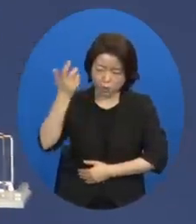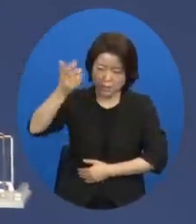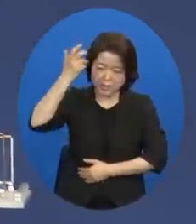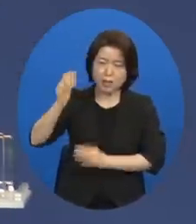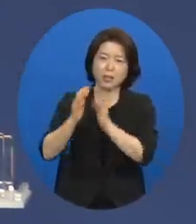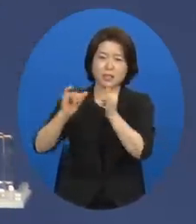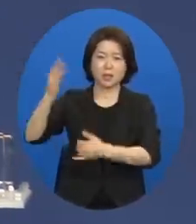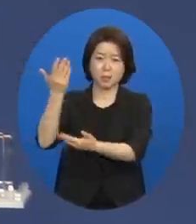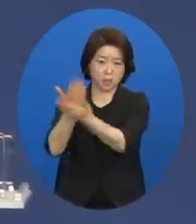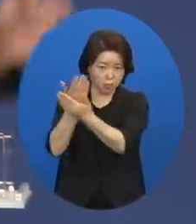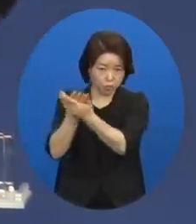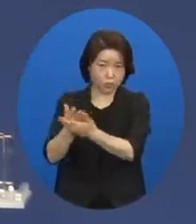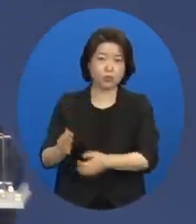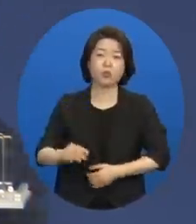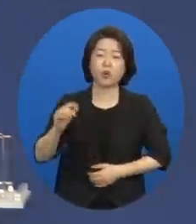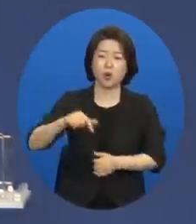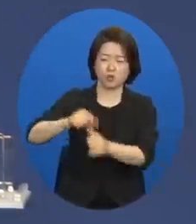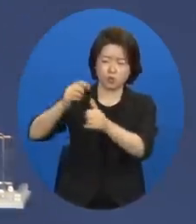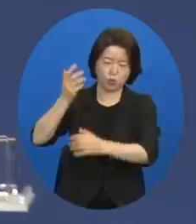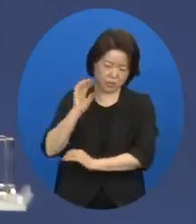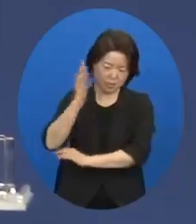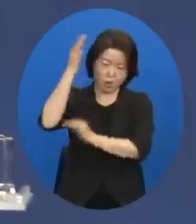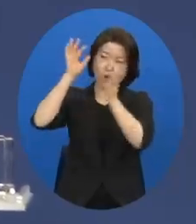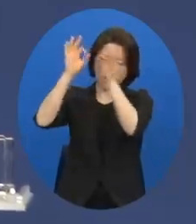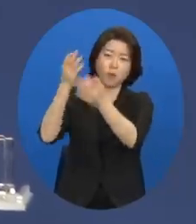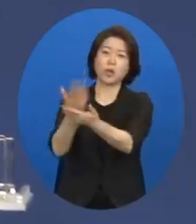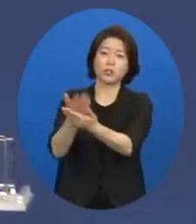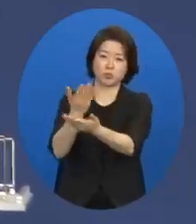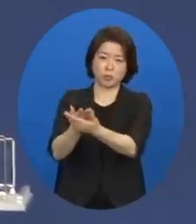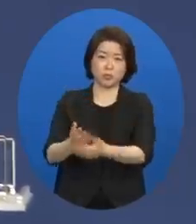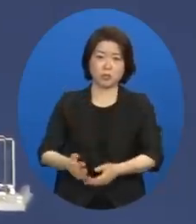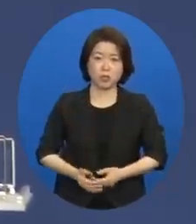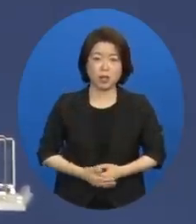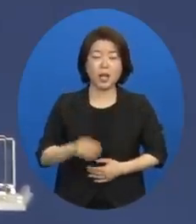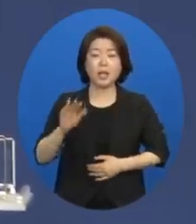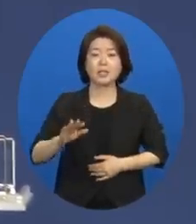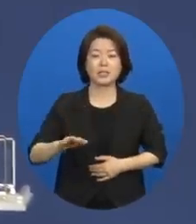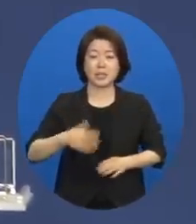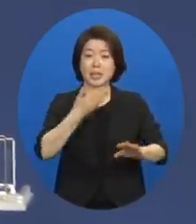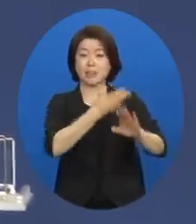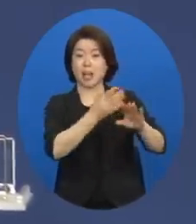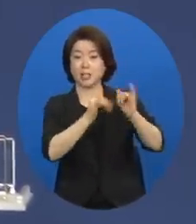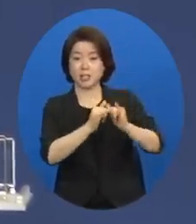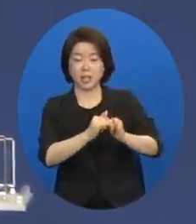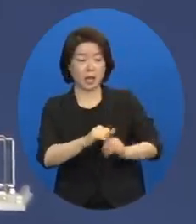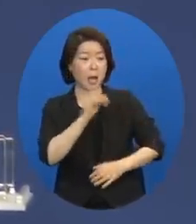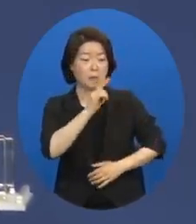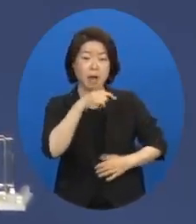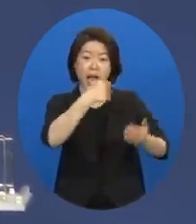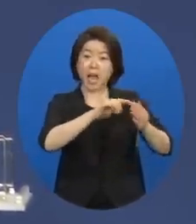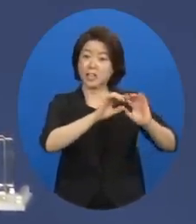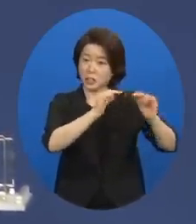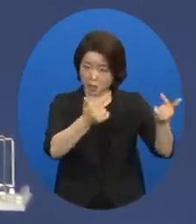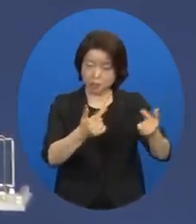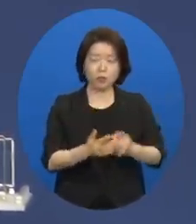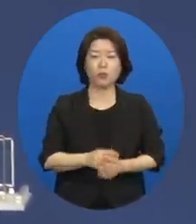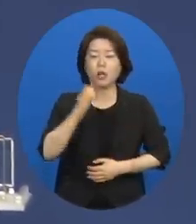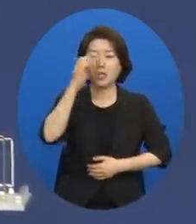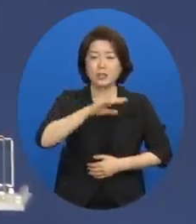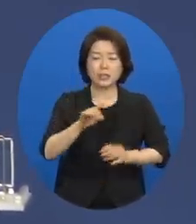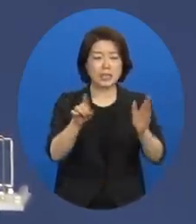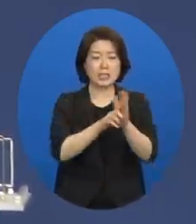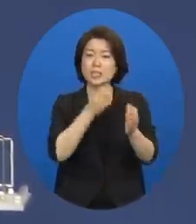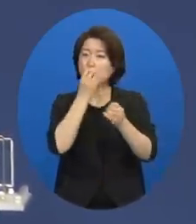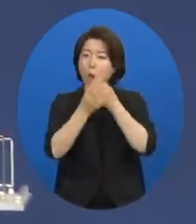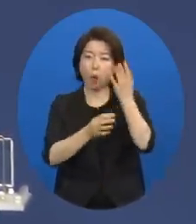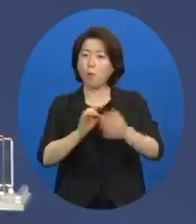사람이 되게 해주시고 구원의 영광을 보게 해주시옵소서. 이제 남에게 그냥 말 가르치는 사람이 아니고 그냥 신앙의